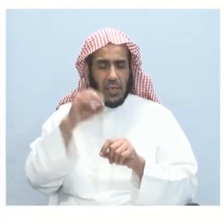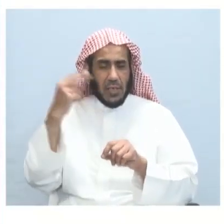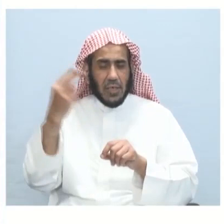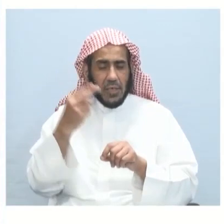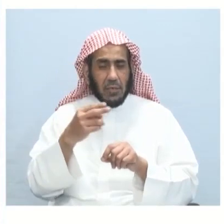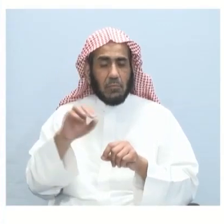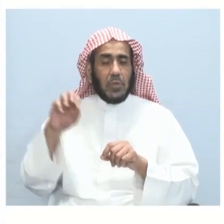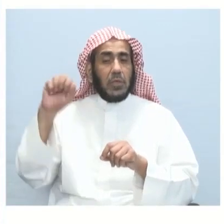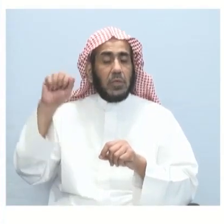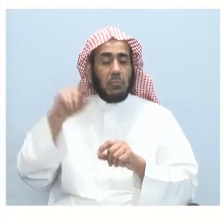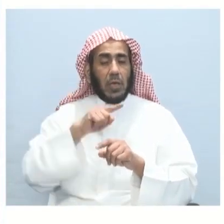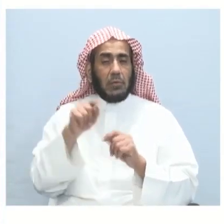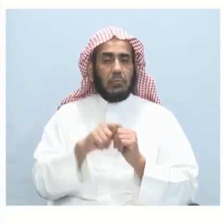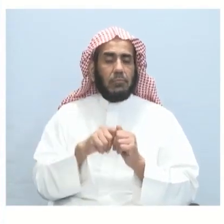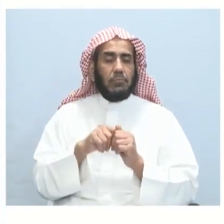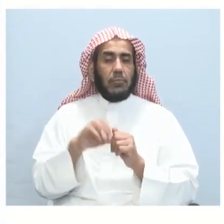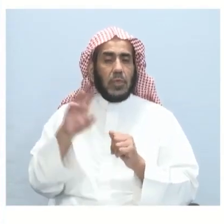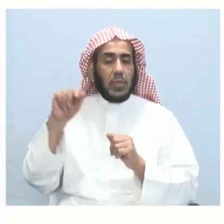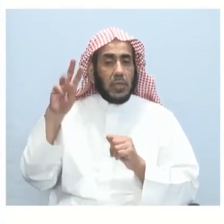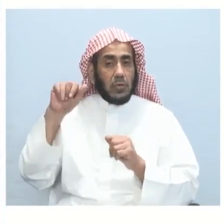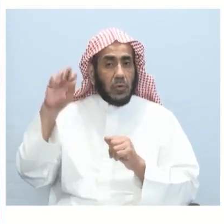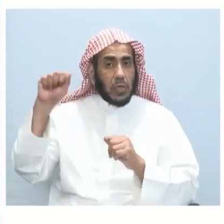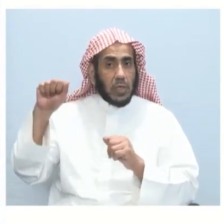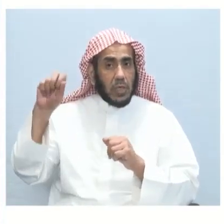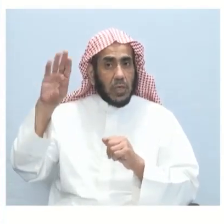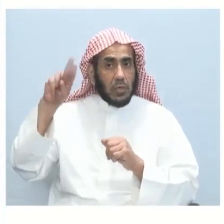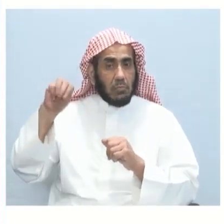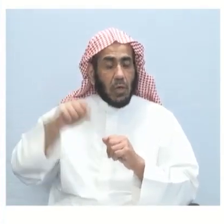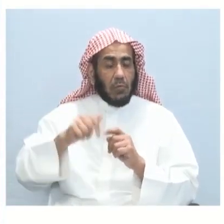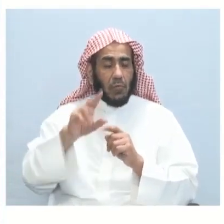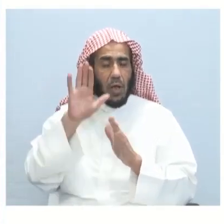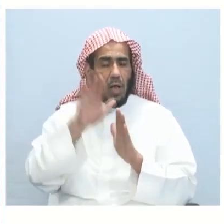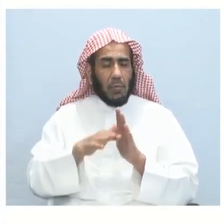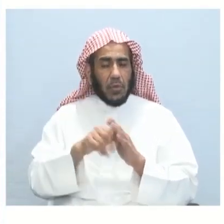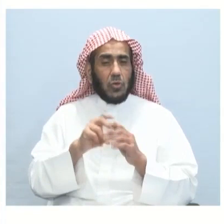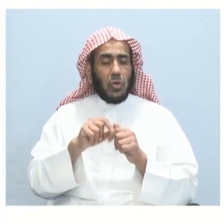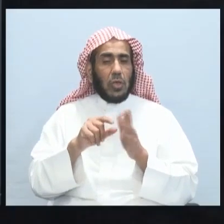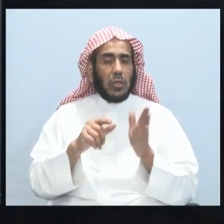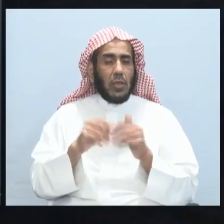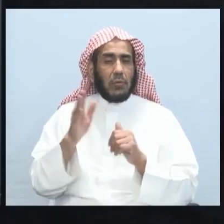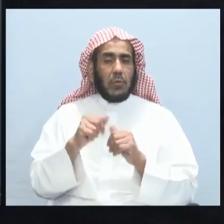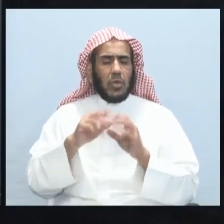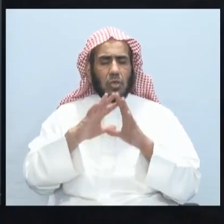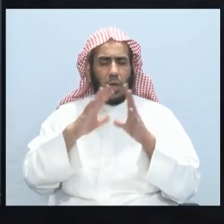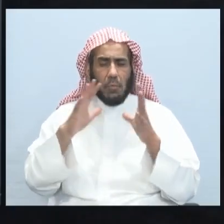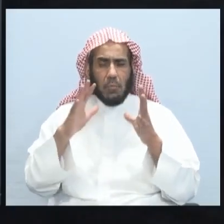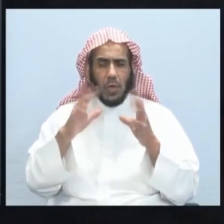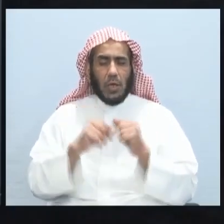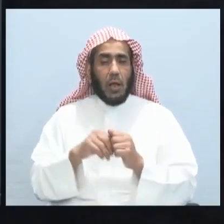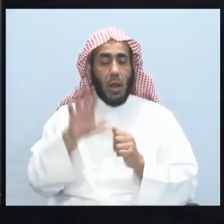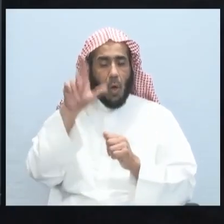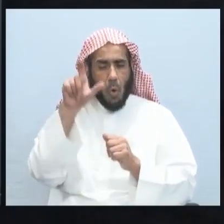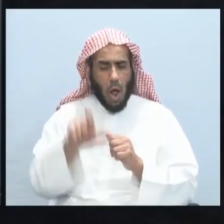سمارت ارت في قائمه او في الجزء الايمن ستظهر جميع القوائم